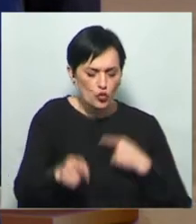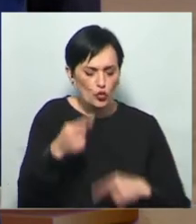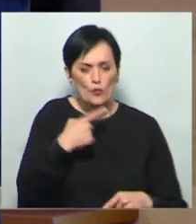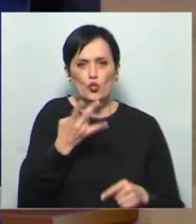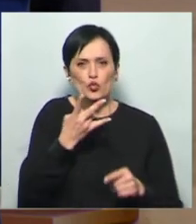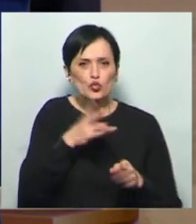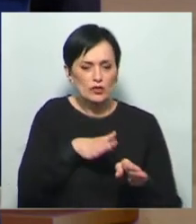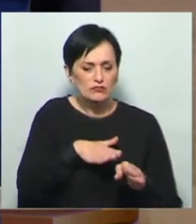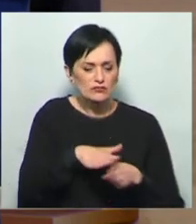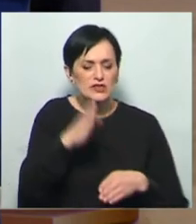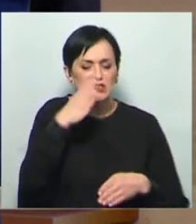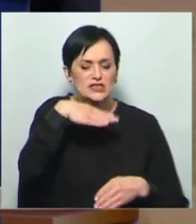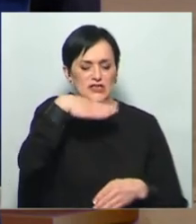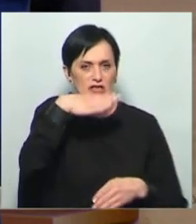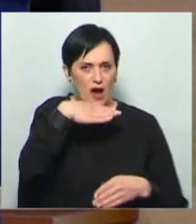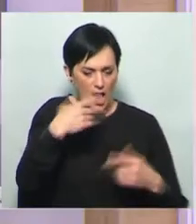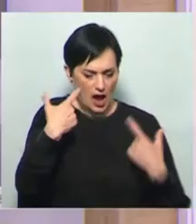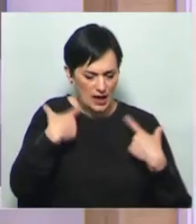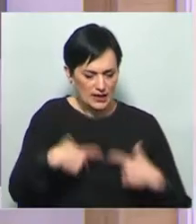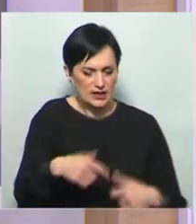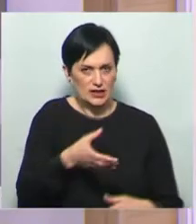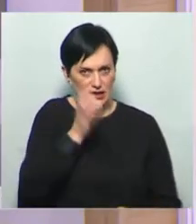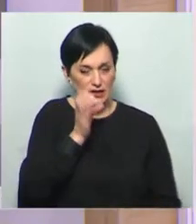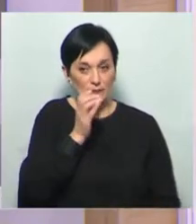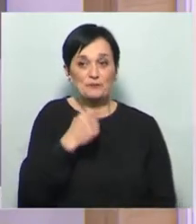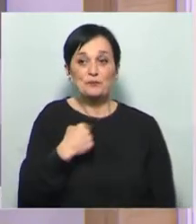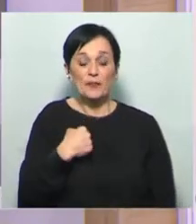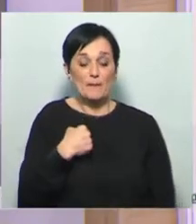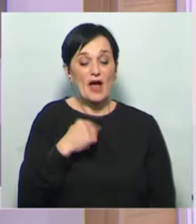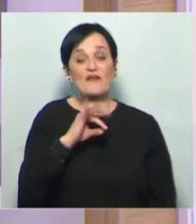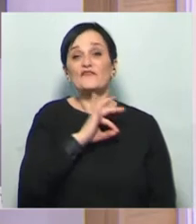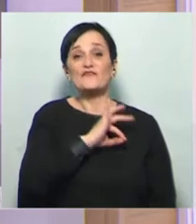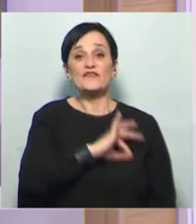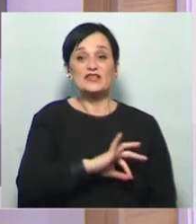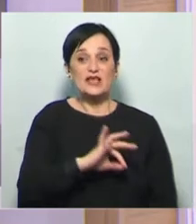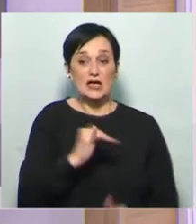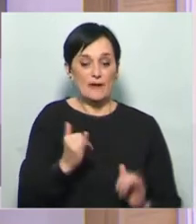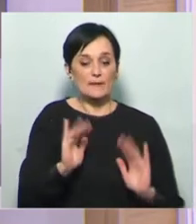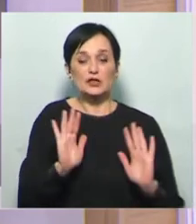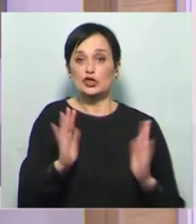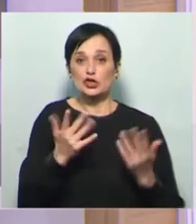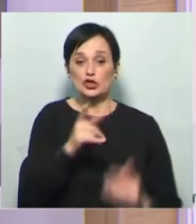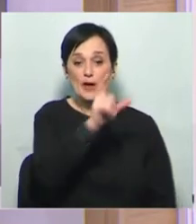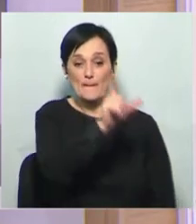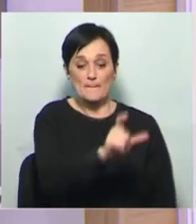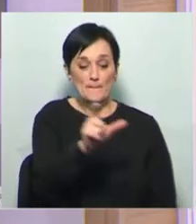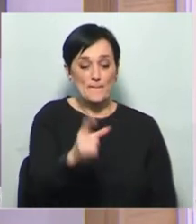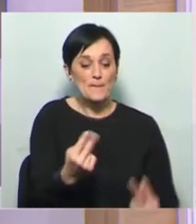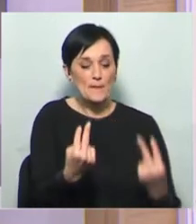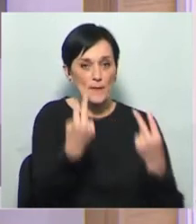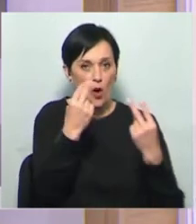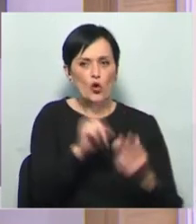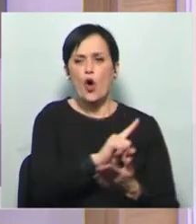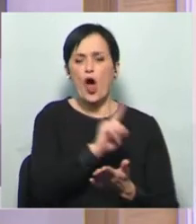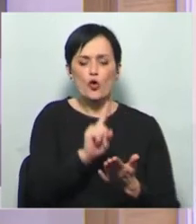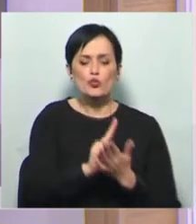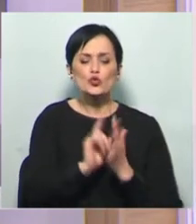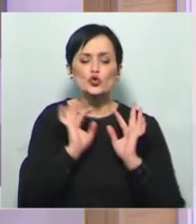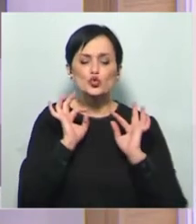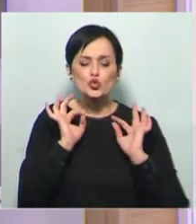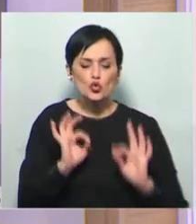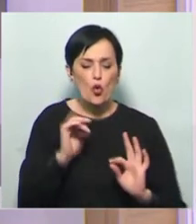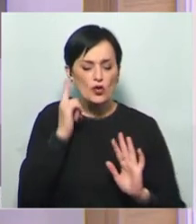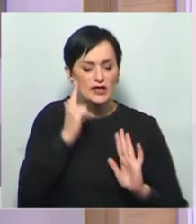იყოს გაჯერებული წყლით. თუმცა მე ვისარგებლებ შემთხვევით და მაყურებელმა აუცილებლად უნდა სწორად